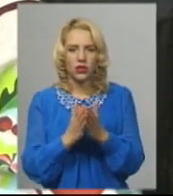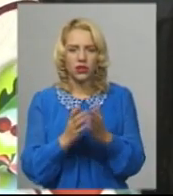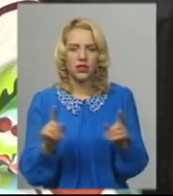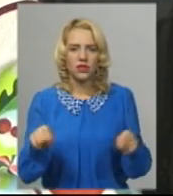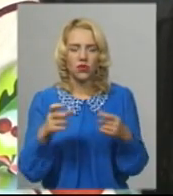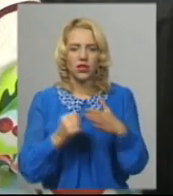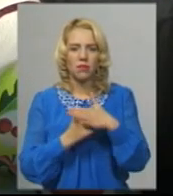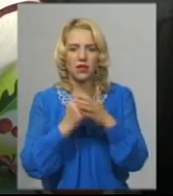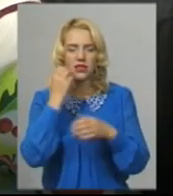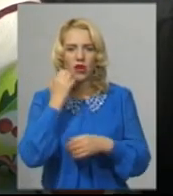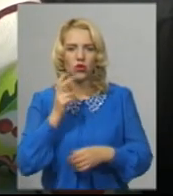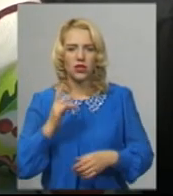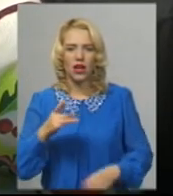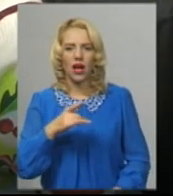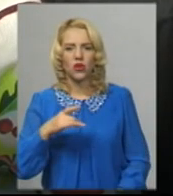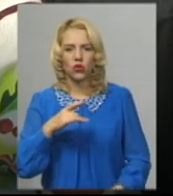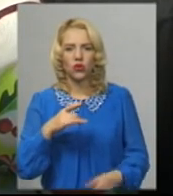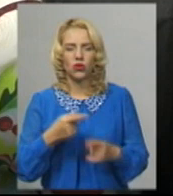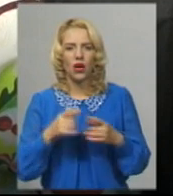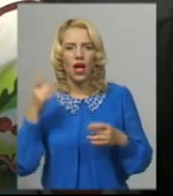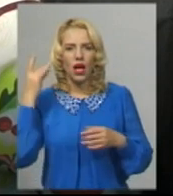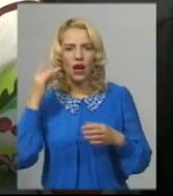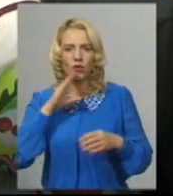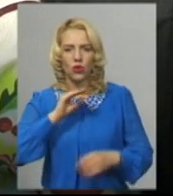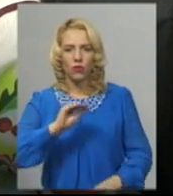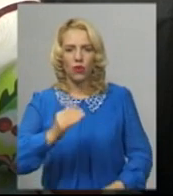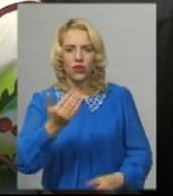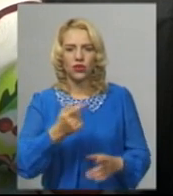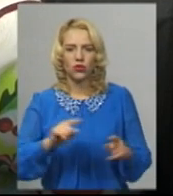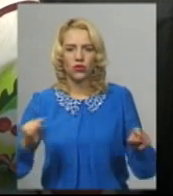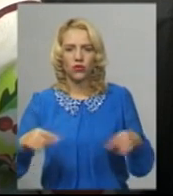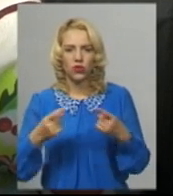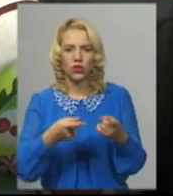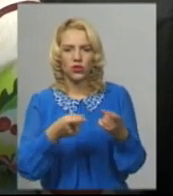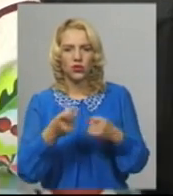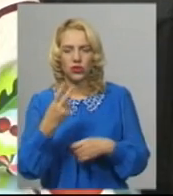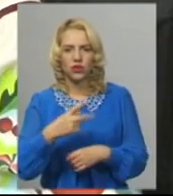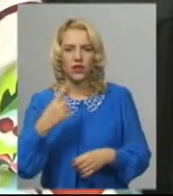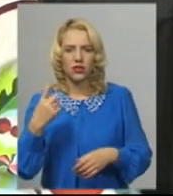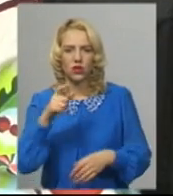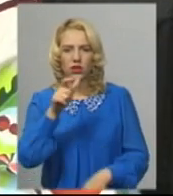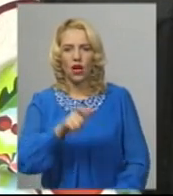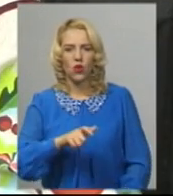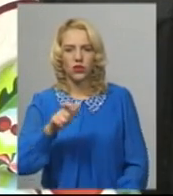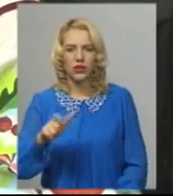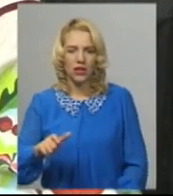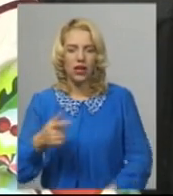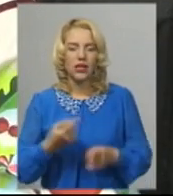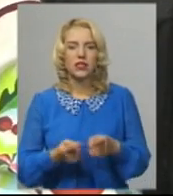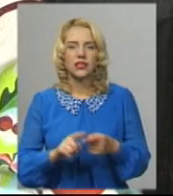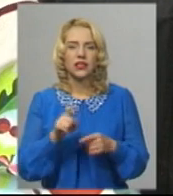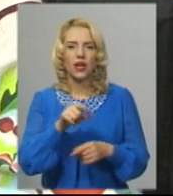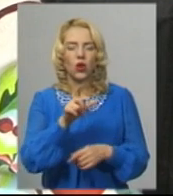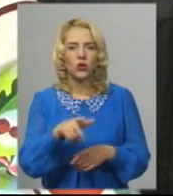базі Старокостянтинівського районного радіомовлення. До її творення залучена 21 людина. Це от ті